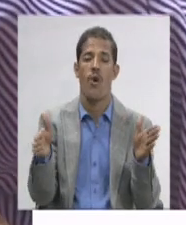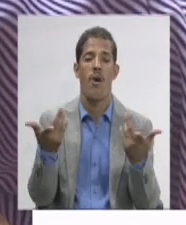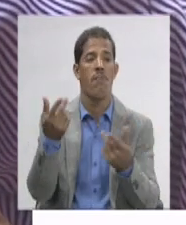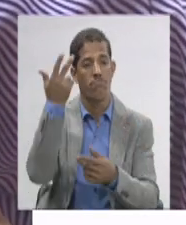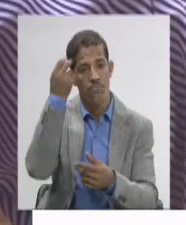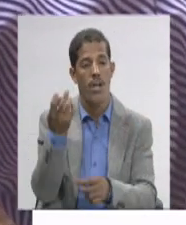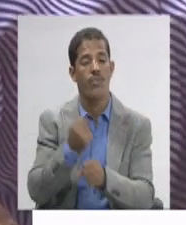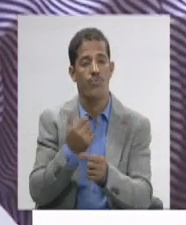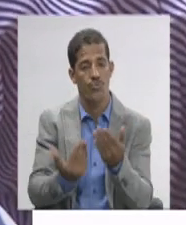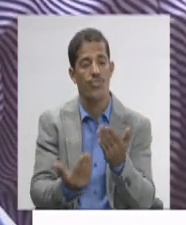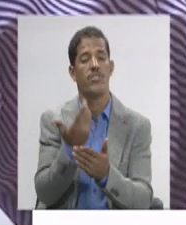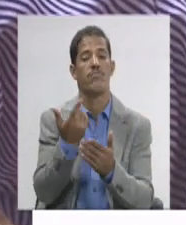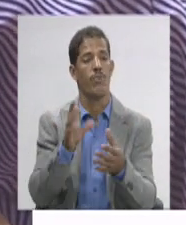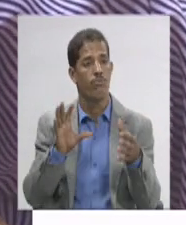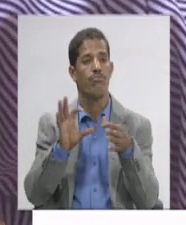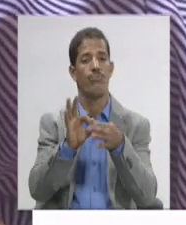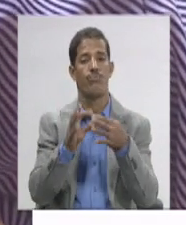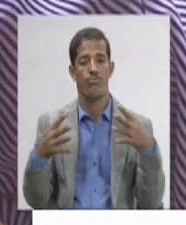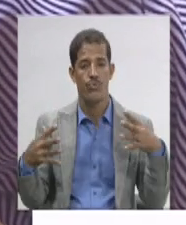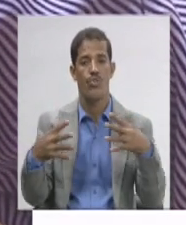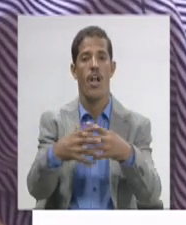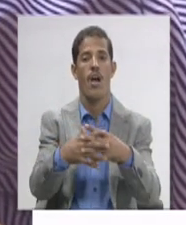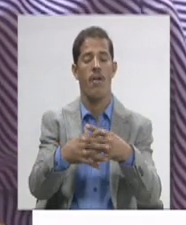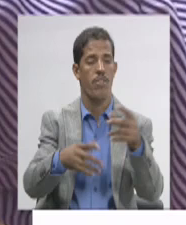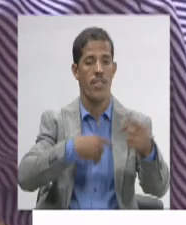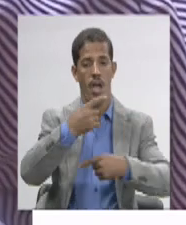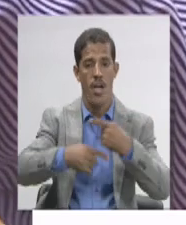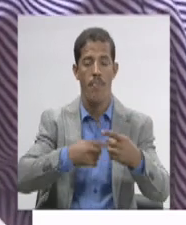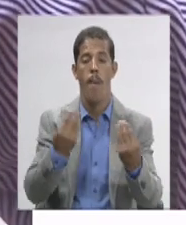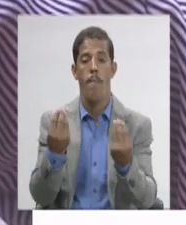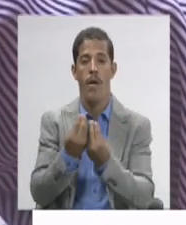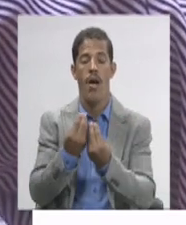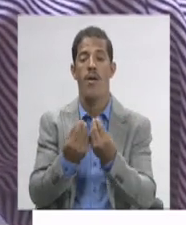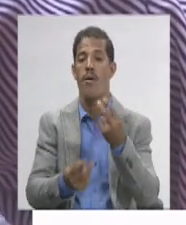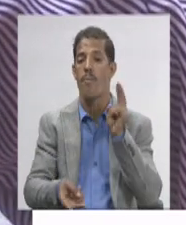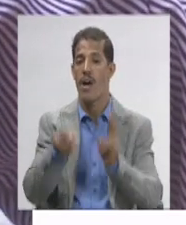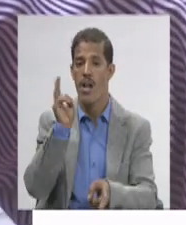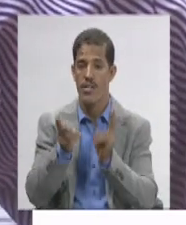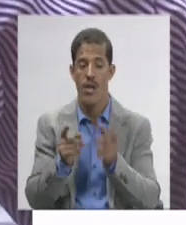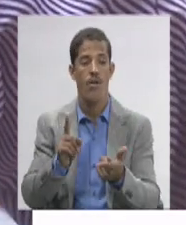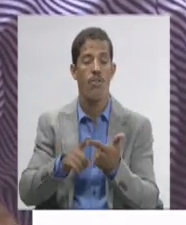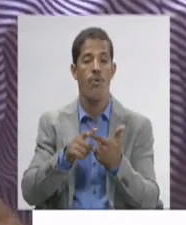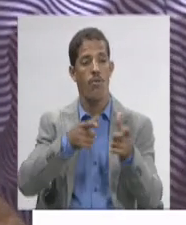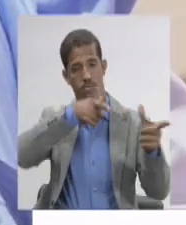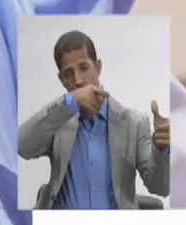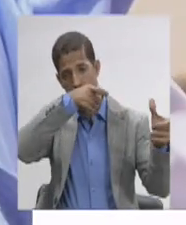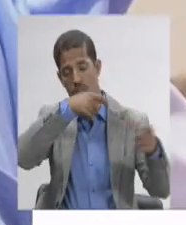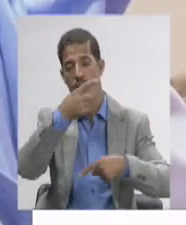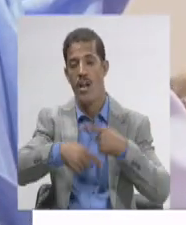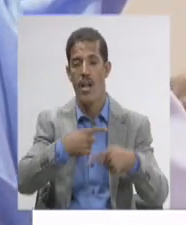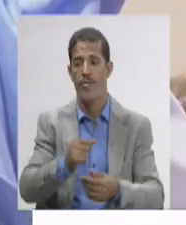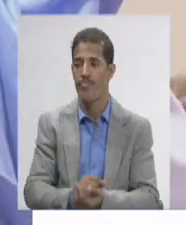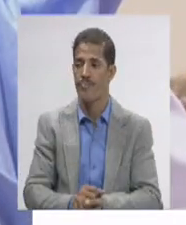للرمايه عبر فتح شراكه دائمه بين المهرجان وبطولات الرمايه التقليديه